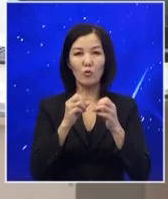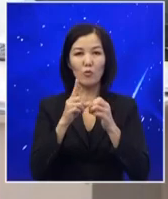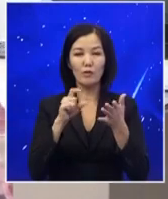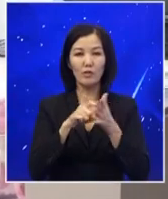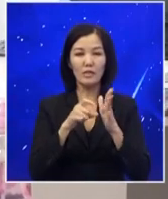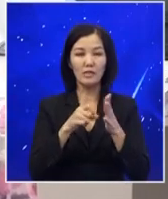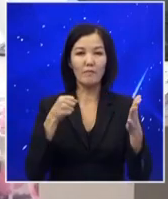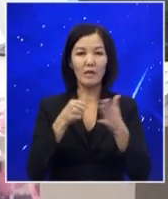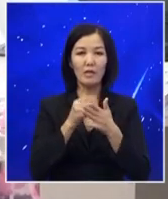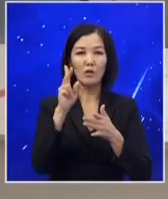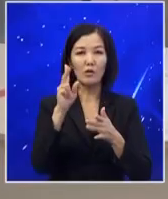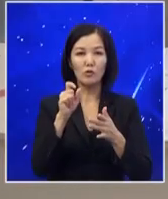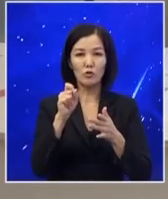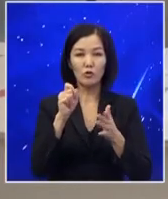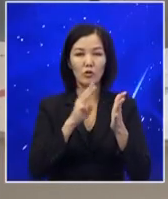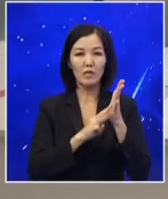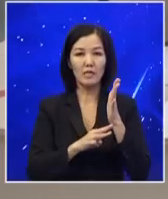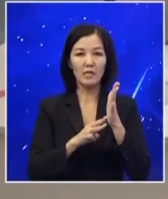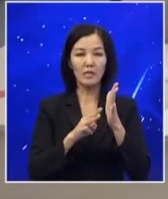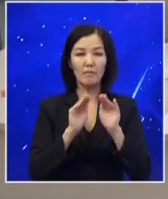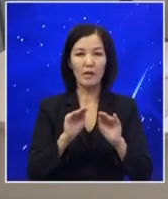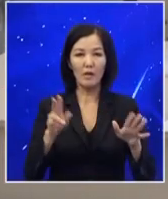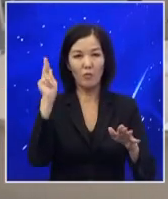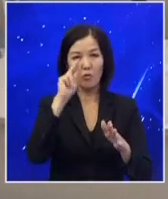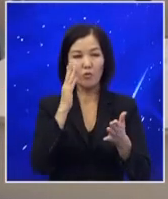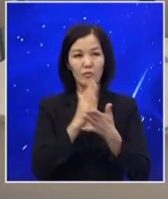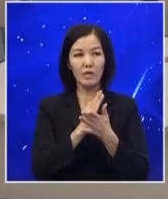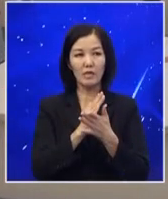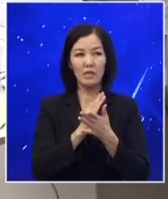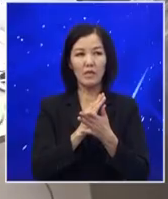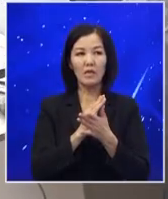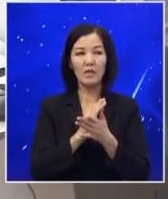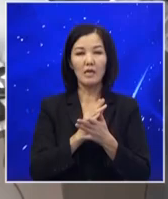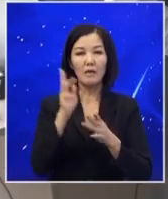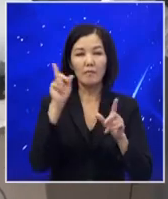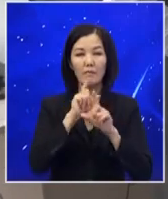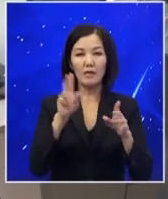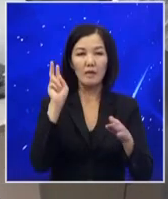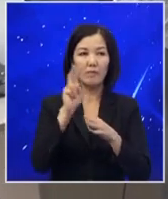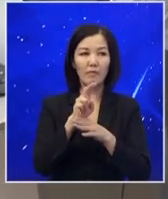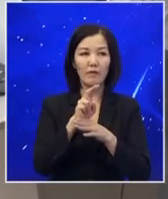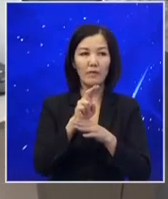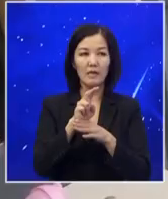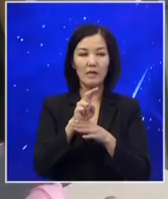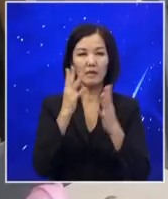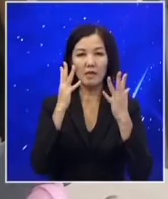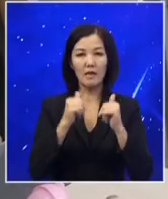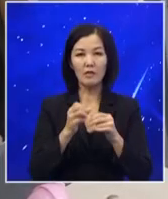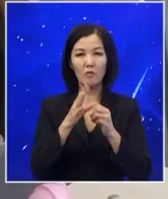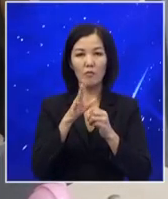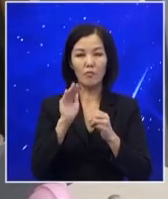сынып арасында 180 бала штаттық режимде білім алып жатыр. Оның ішінде мектеп табалдырығын алғаш аттағандардың саны